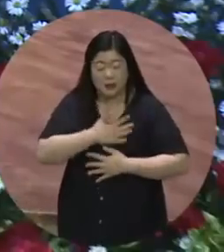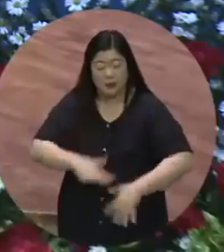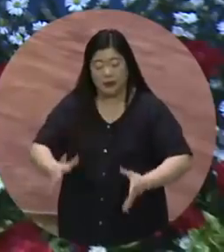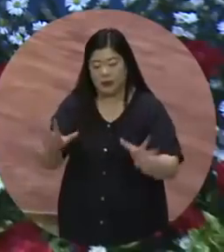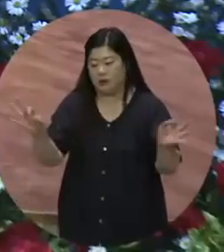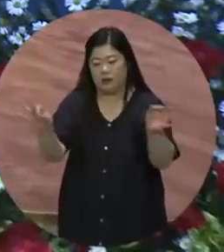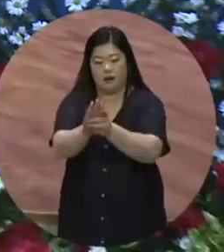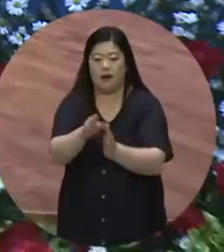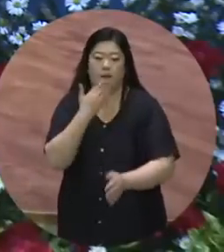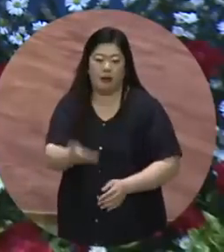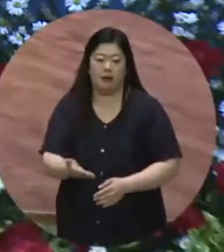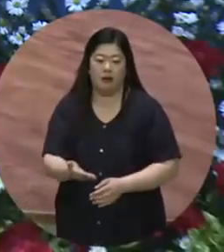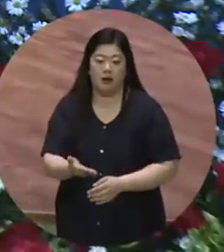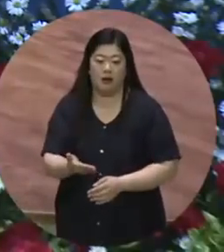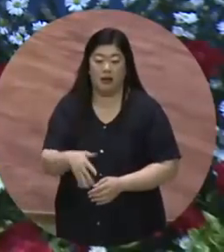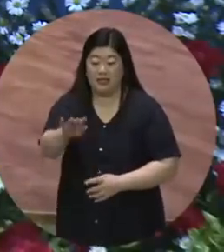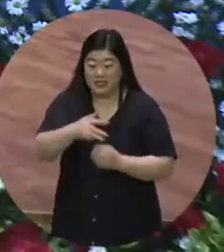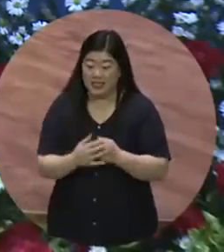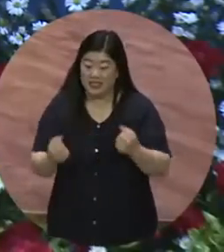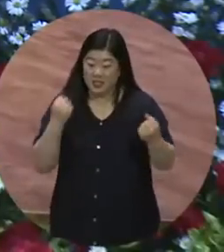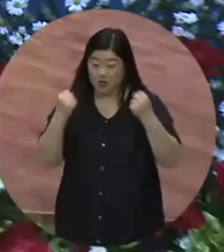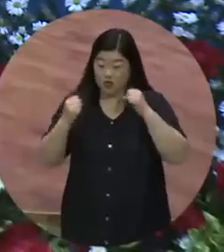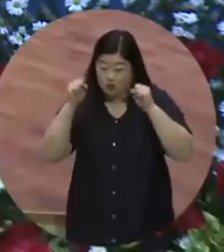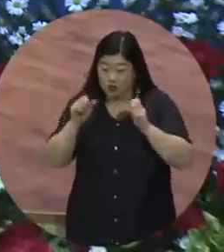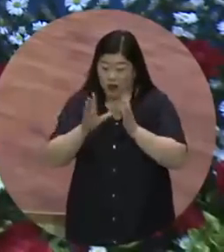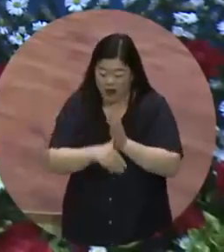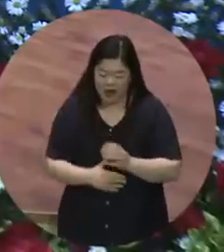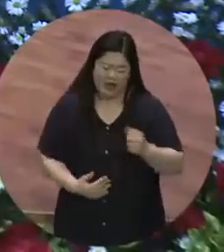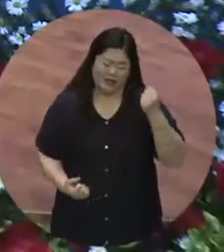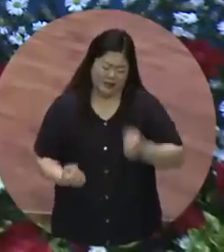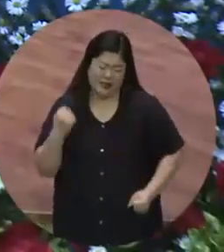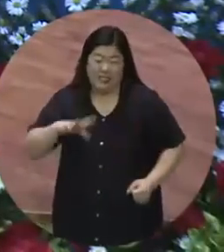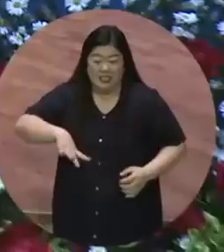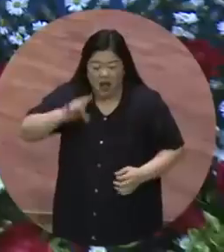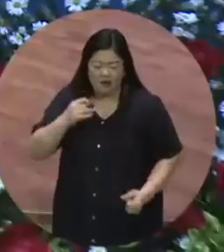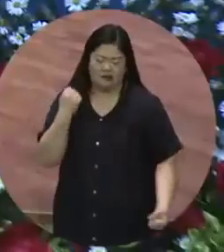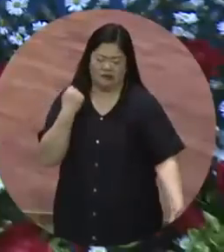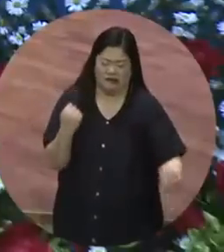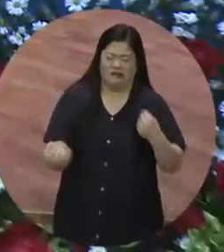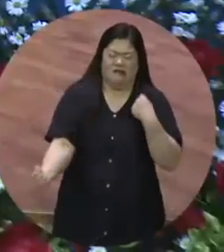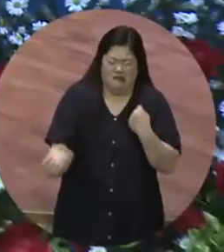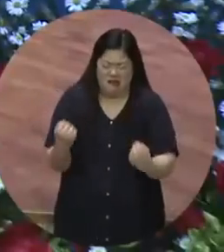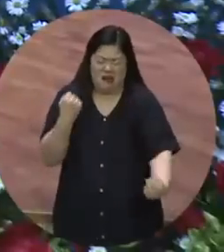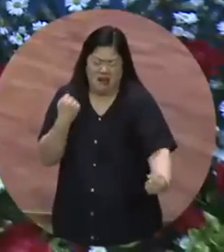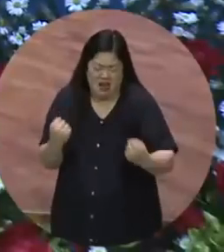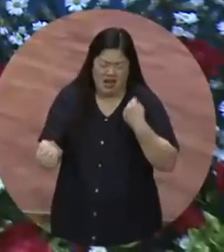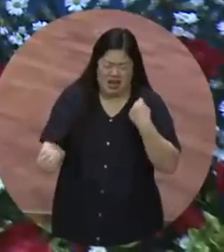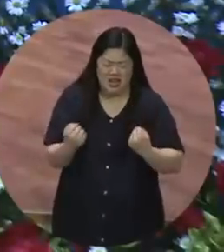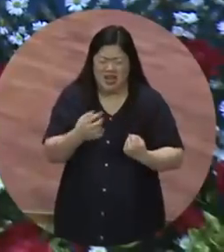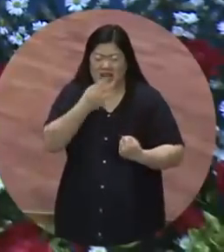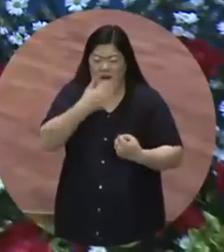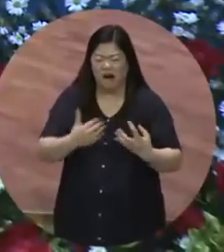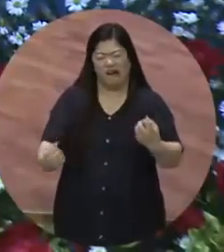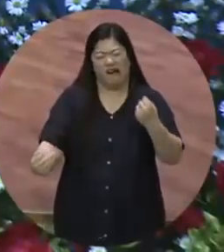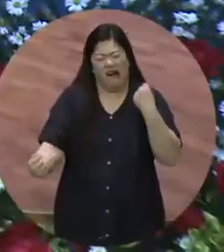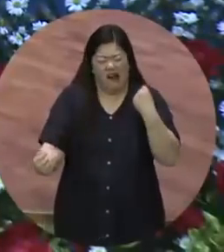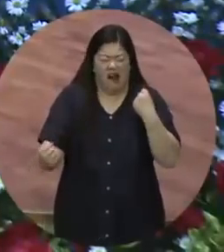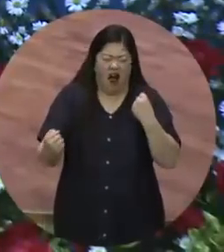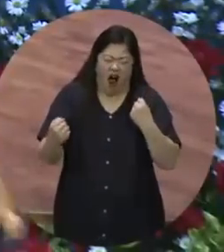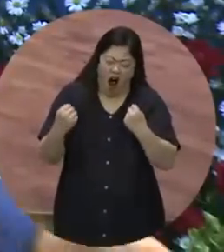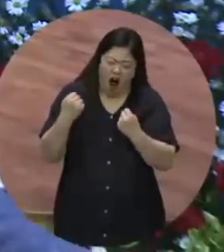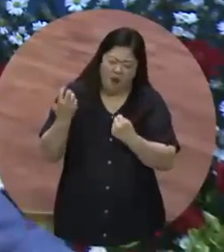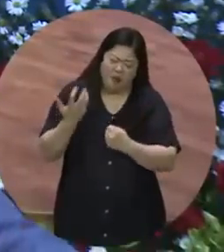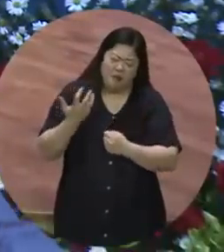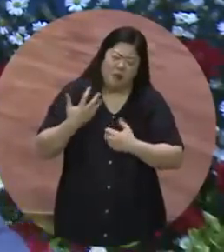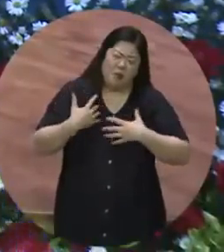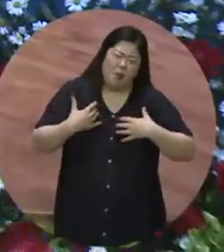그래서 운동도 말이죠. 체력도 운동도 막 다 힘들어요. 힘든데 그 그 가장 필요함에 그 순간 힘든 것에 다 하다가